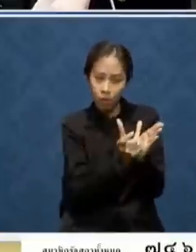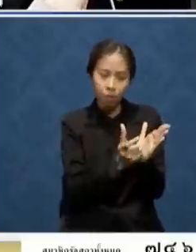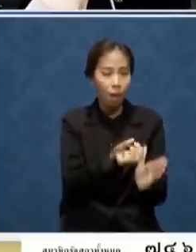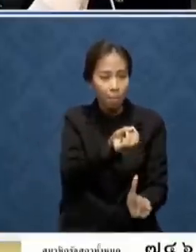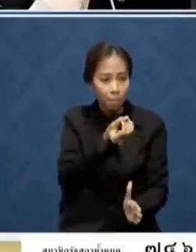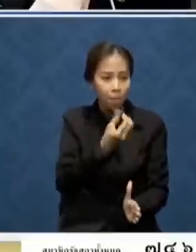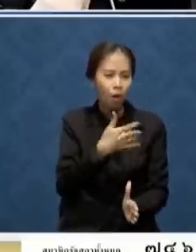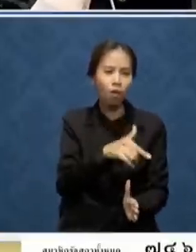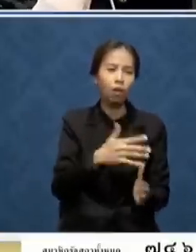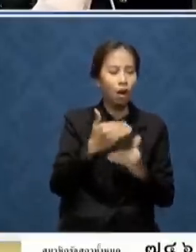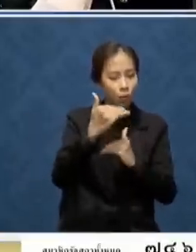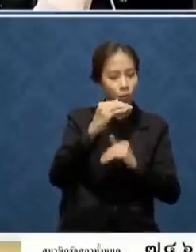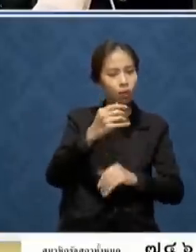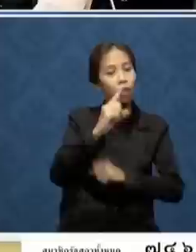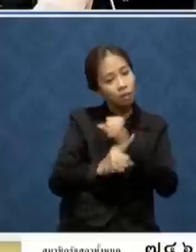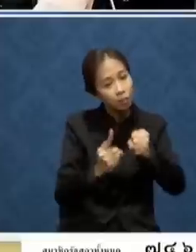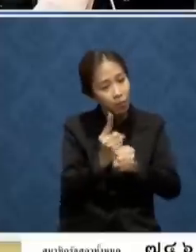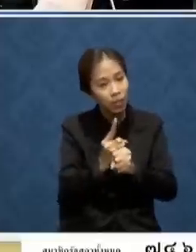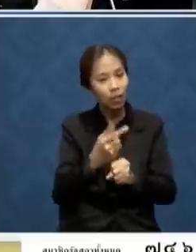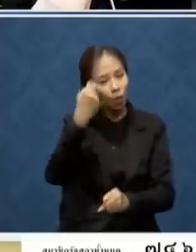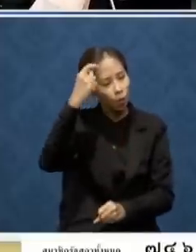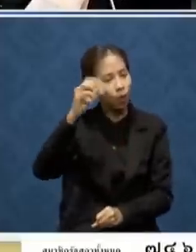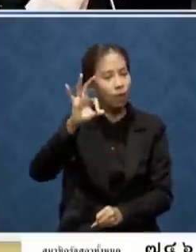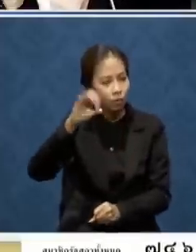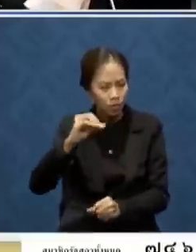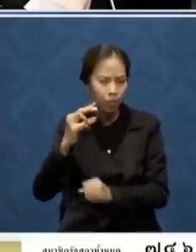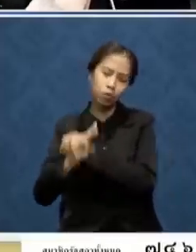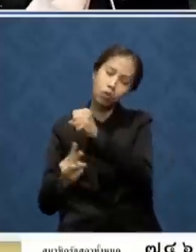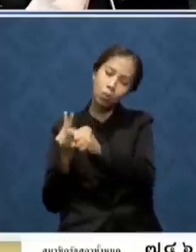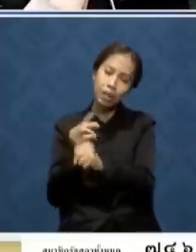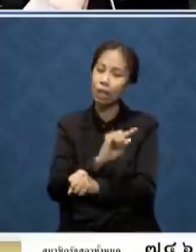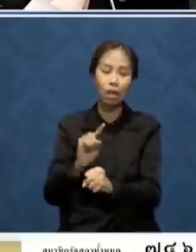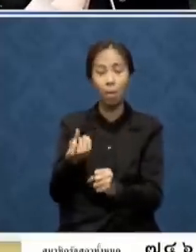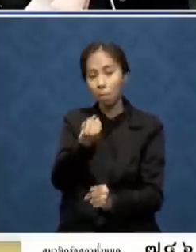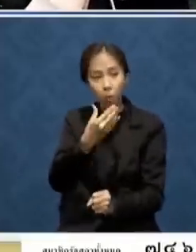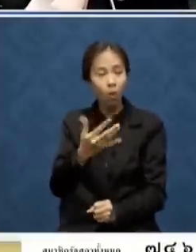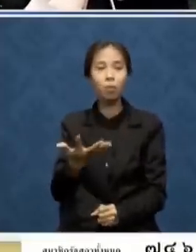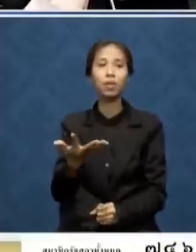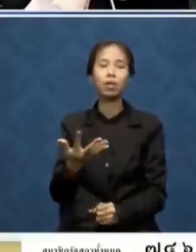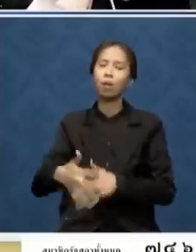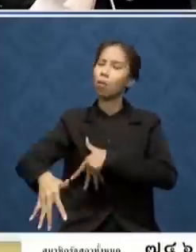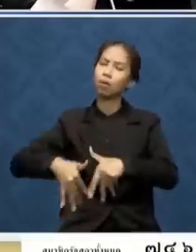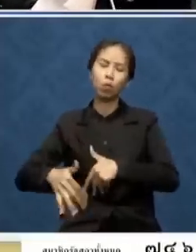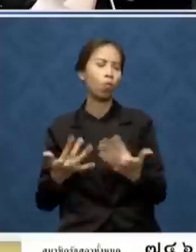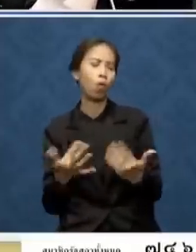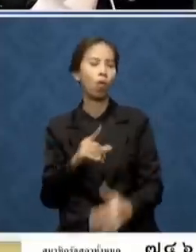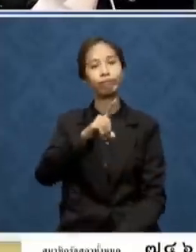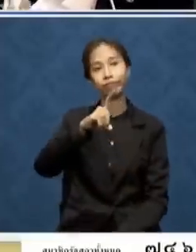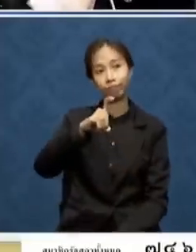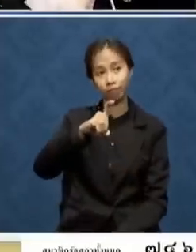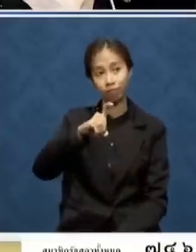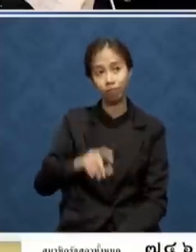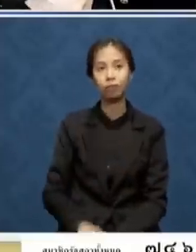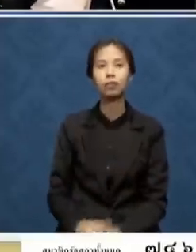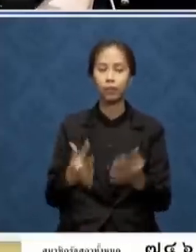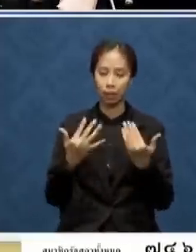เสร็จใน 90วัน 1ปีหรือว่า 2ปีปากท้องของพี่น้องประชาชนรอไม่ได้นะคะที่หนัก